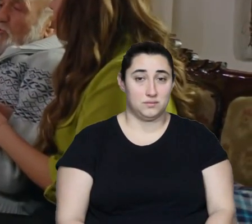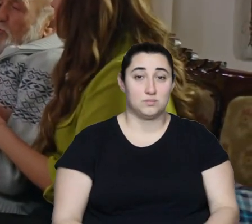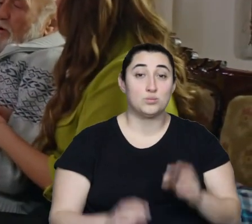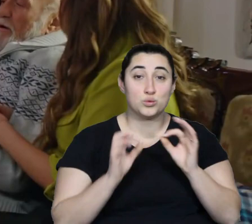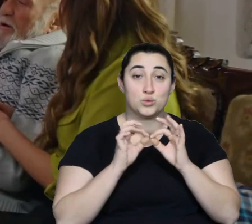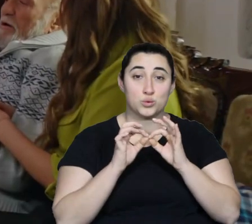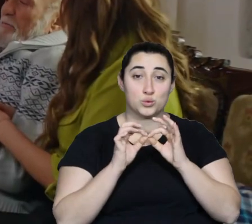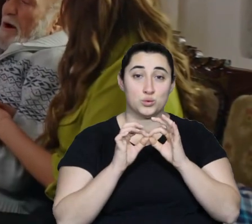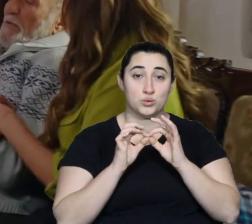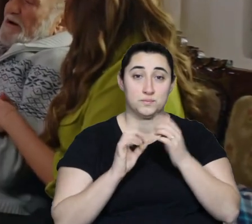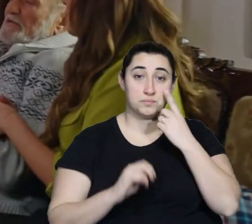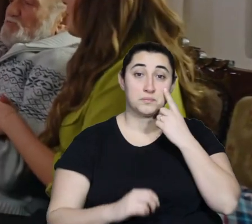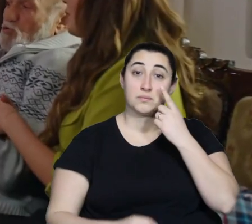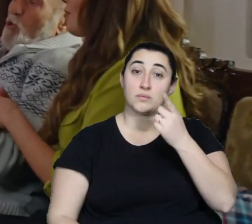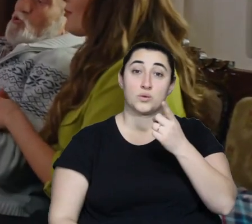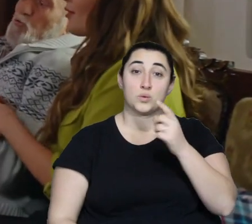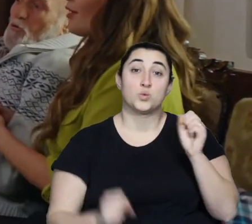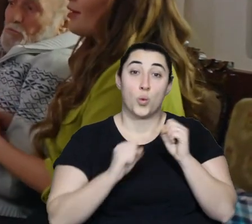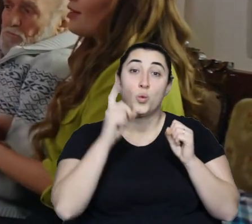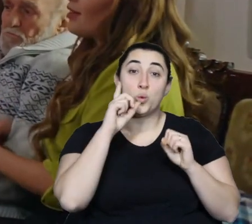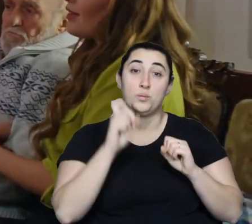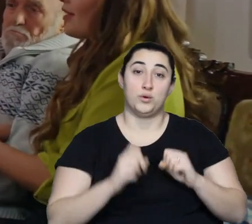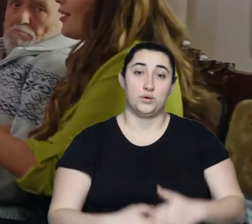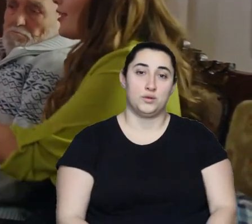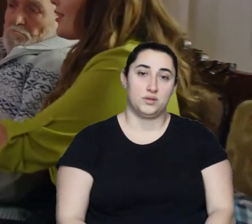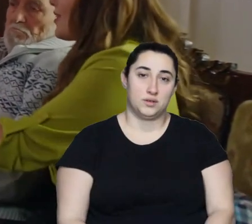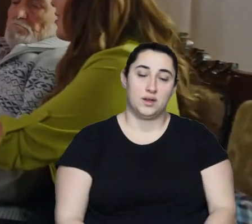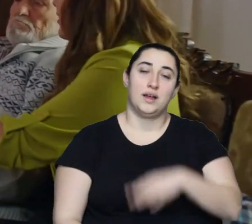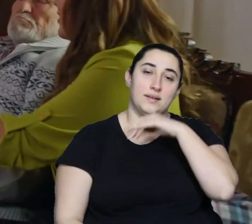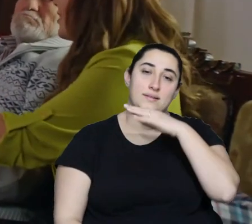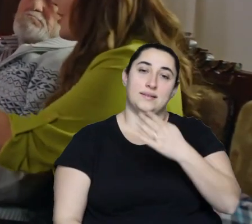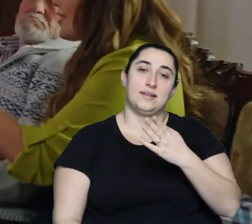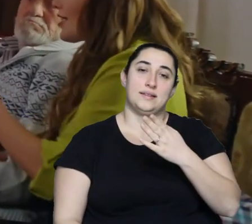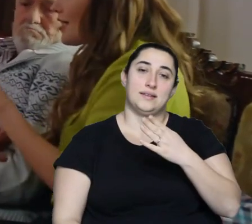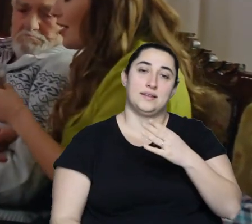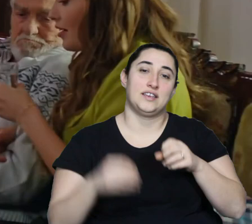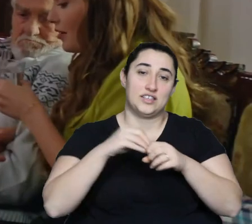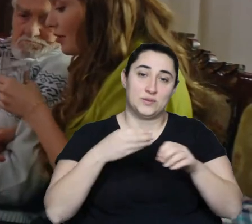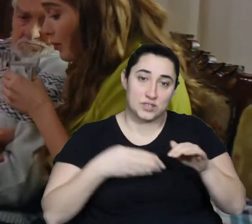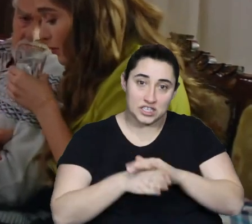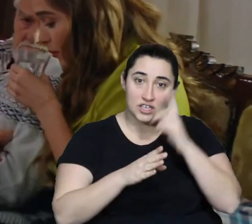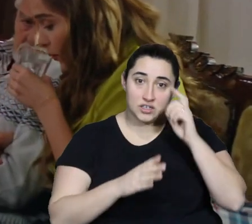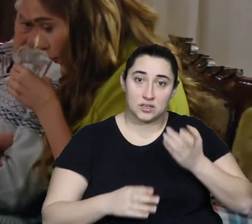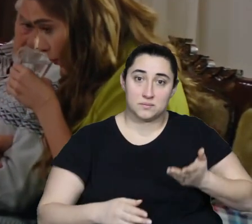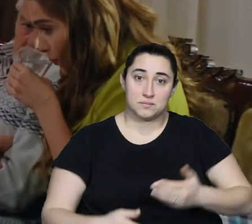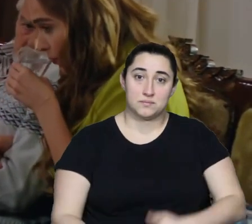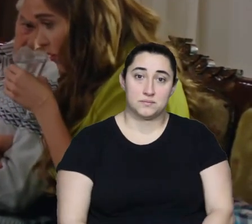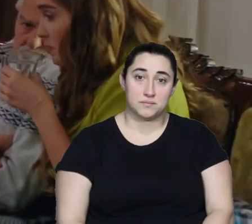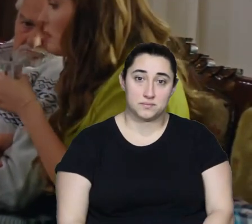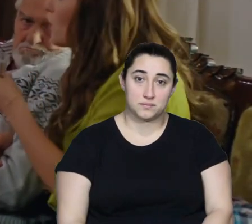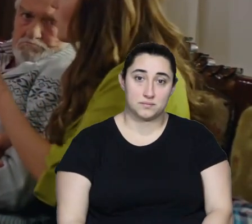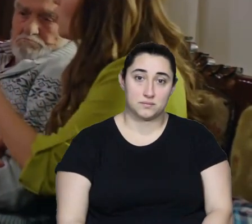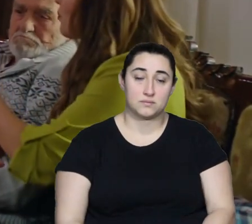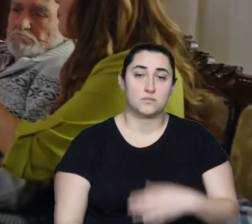Burcu. Bak bakalım soğuk mu? Ay dede sanki içine gireceğiz ya. Burcu bir yudum